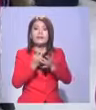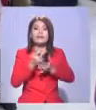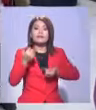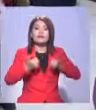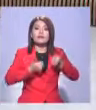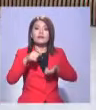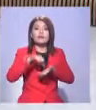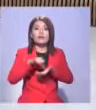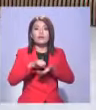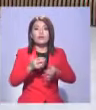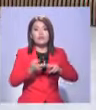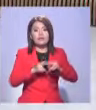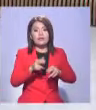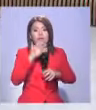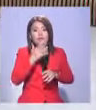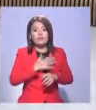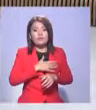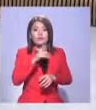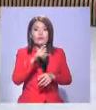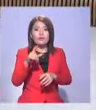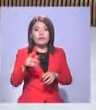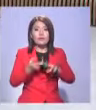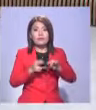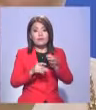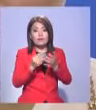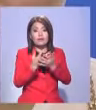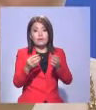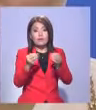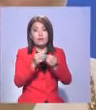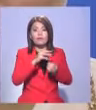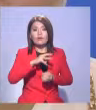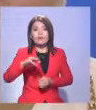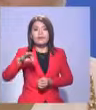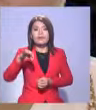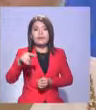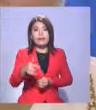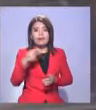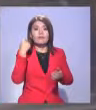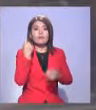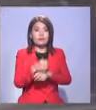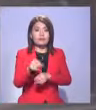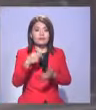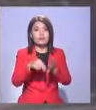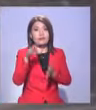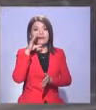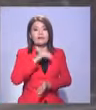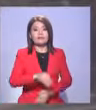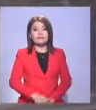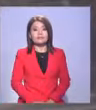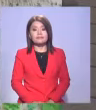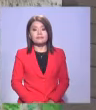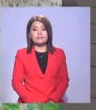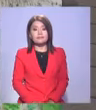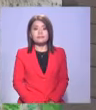фестивальге келген жанкүйерлердің сүйікті қаһармандарының рөлін сомдап, 10 миллион теңге ұтып алуға мүмкіндігі бар. Аружан Задабек,